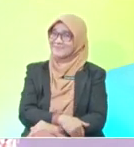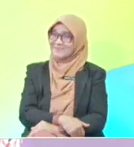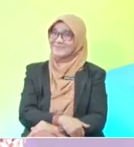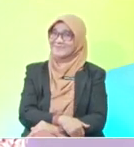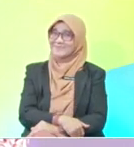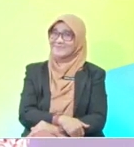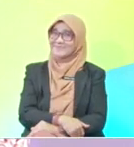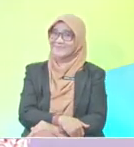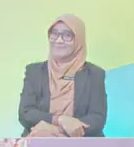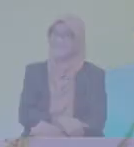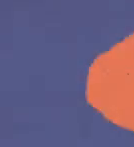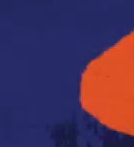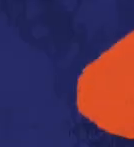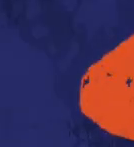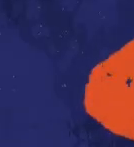KPM.